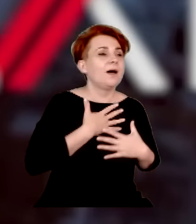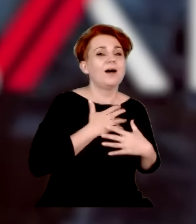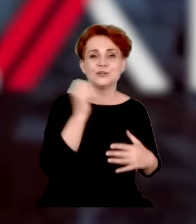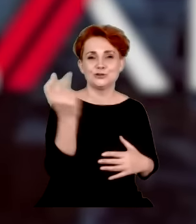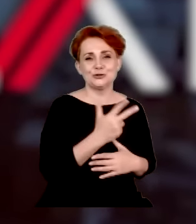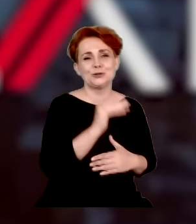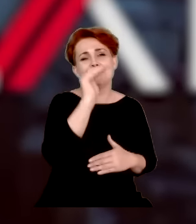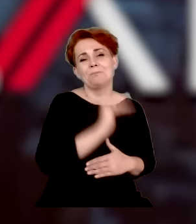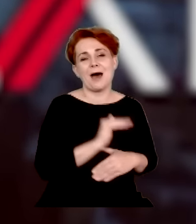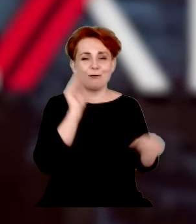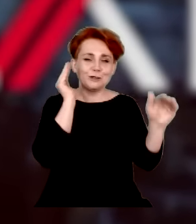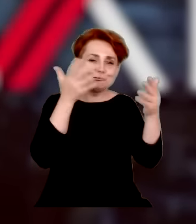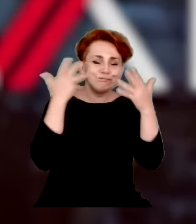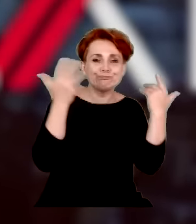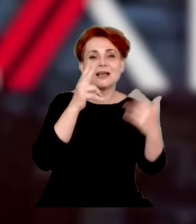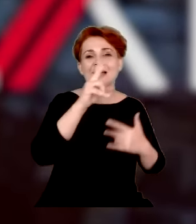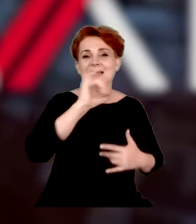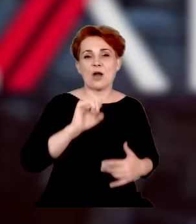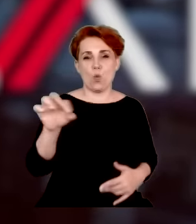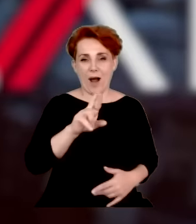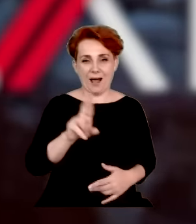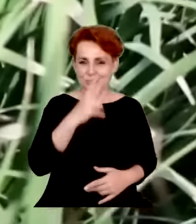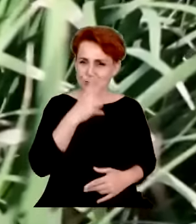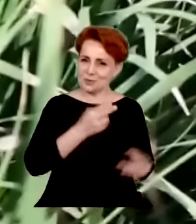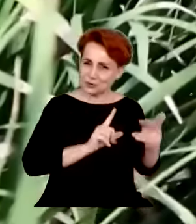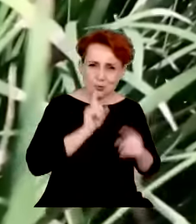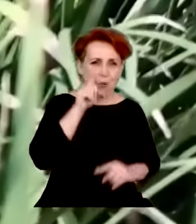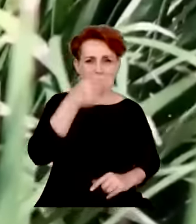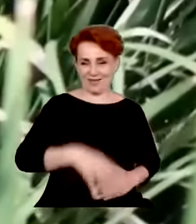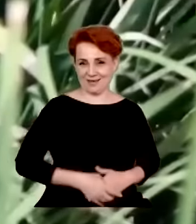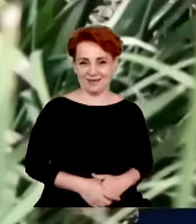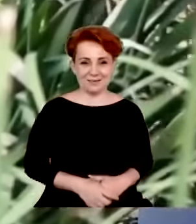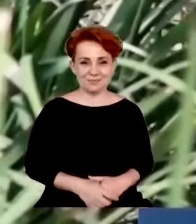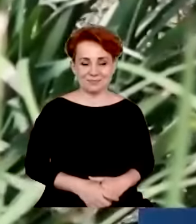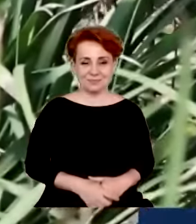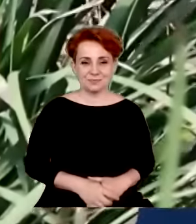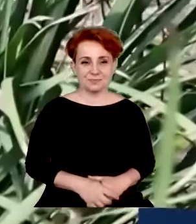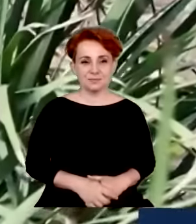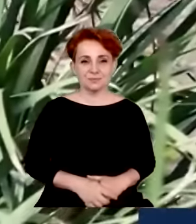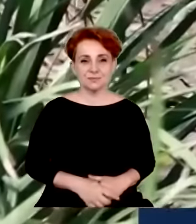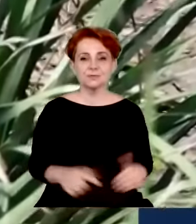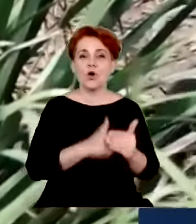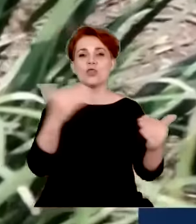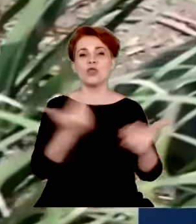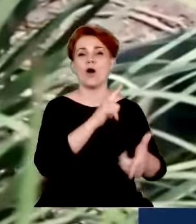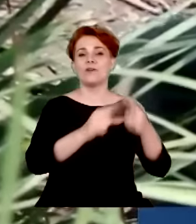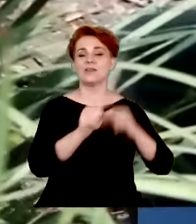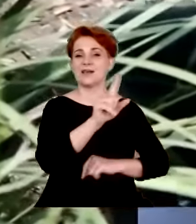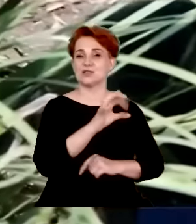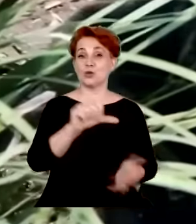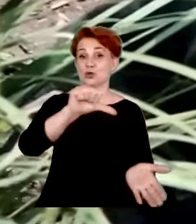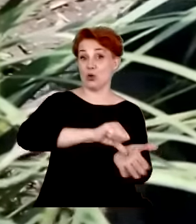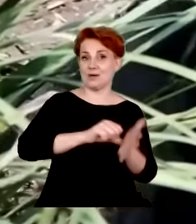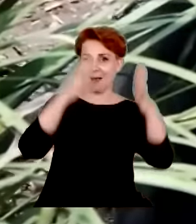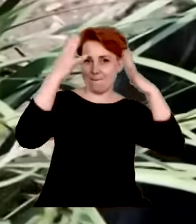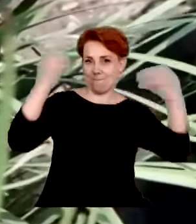jaguarami. To prawdziwe słodziaki. Proszę się przekonać. To nowe gwiazdy ZOO w stolicy Meksyku. Na razie w głowie